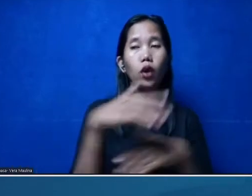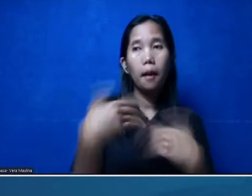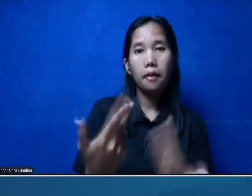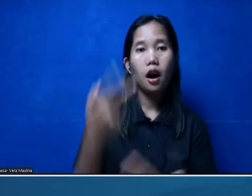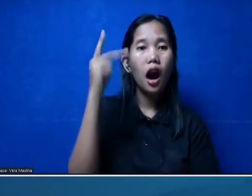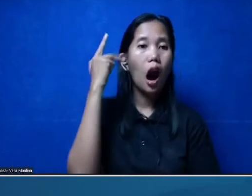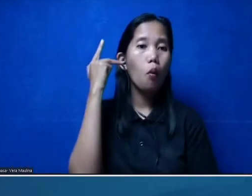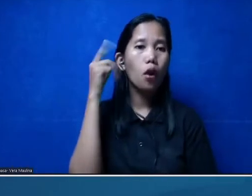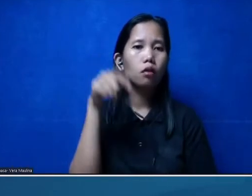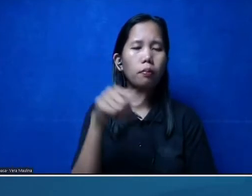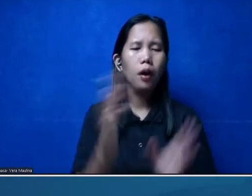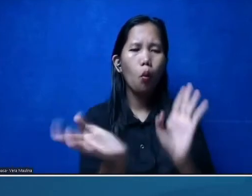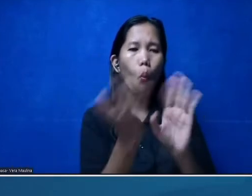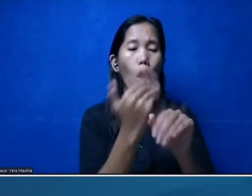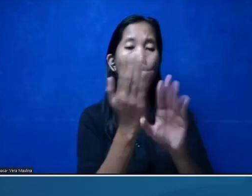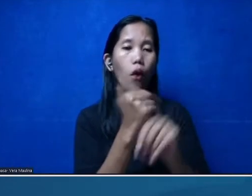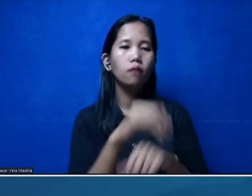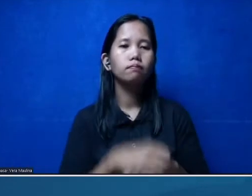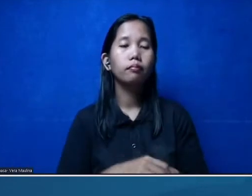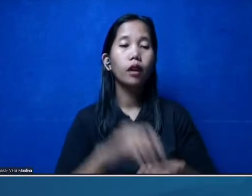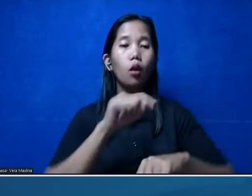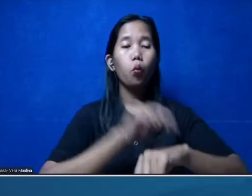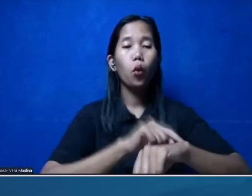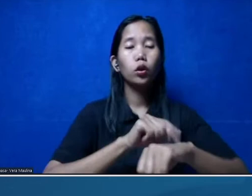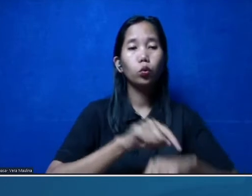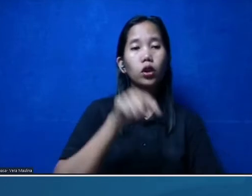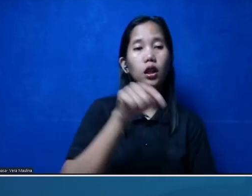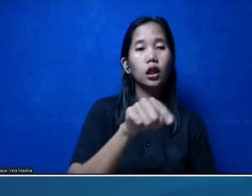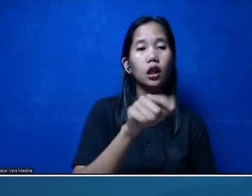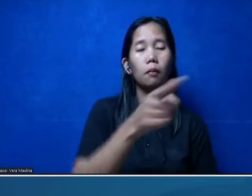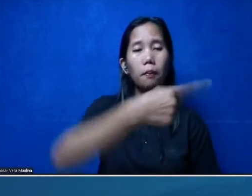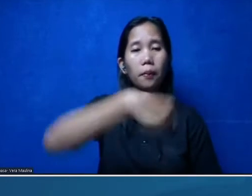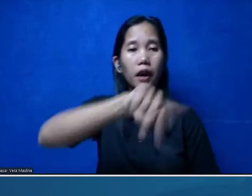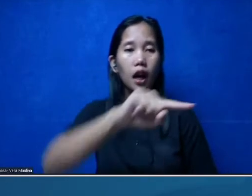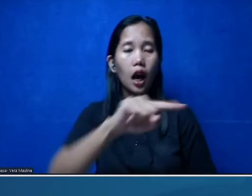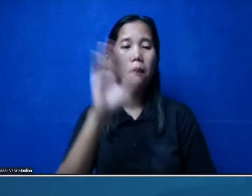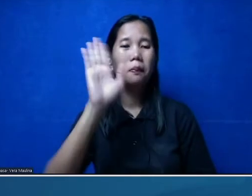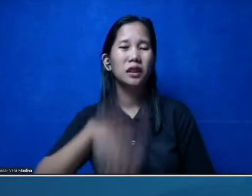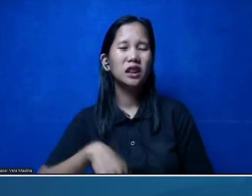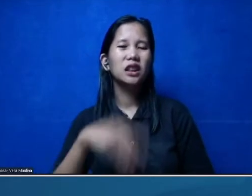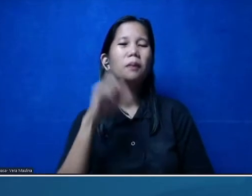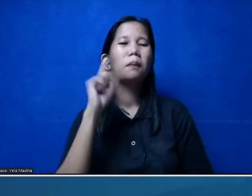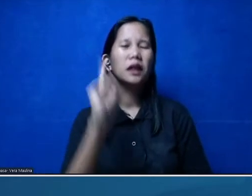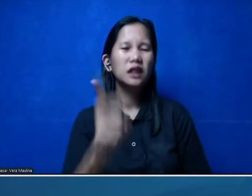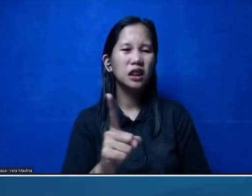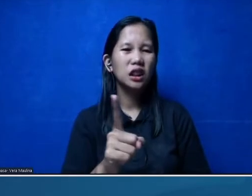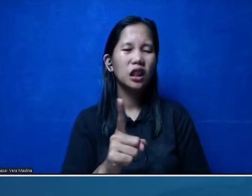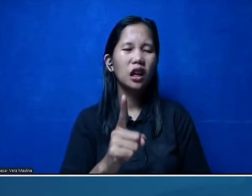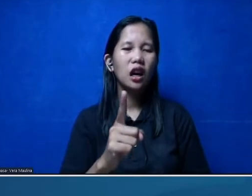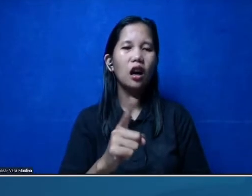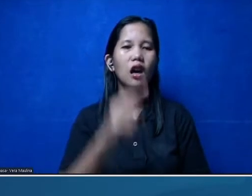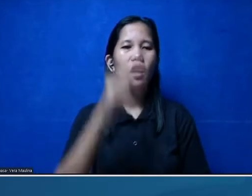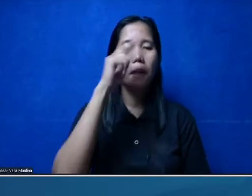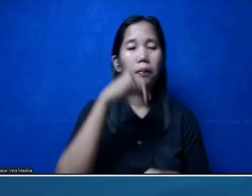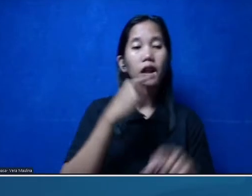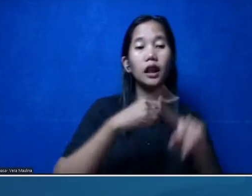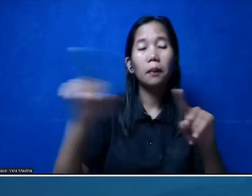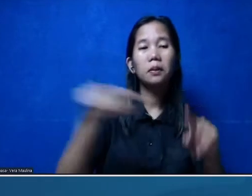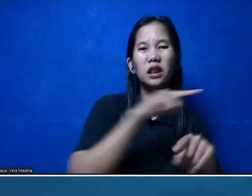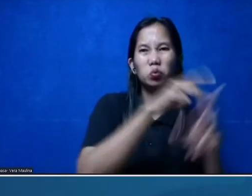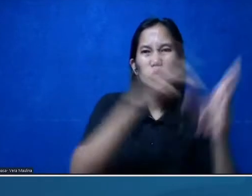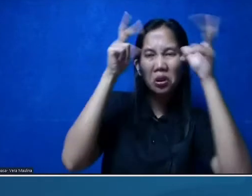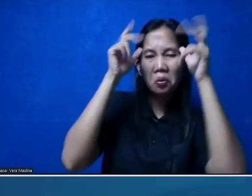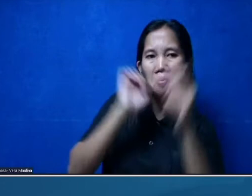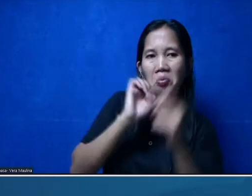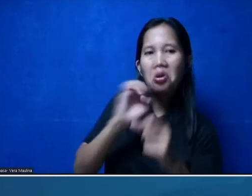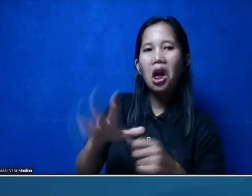sekali-kali Kamu tidak akan mati dan ada lagi iming-iming yang diberikan tetapi alat pegawai pada waktu kamu memakannya